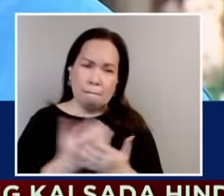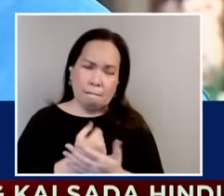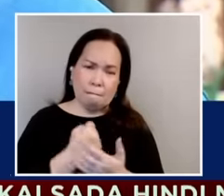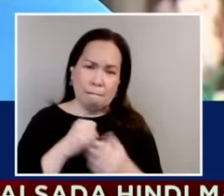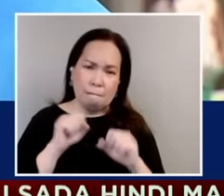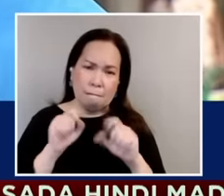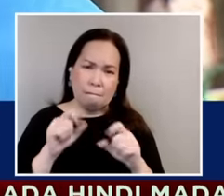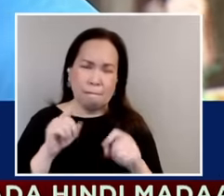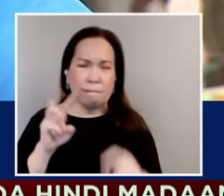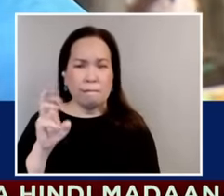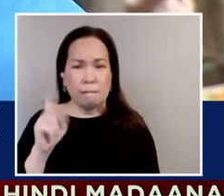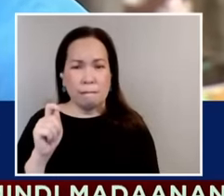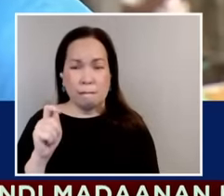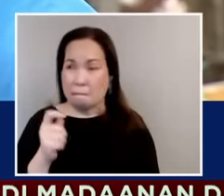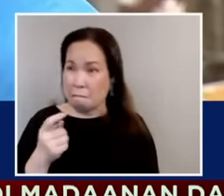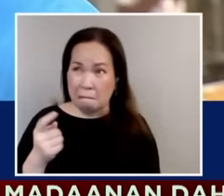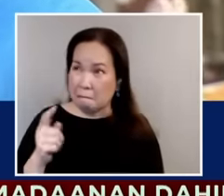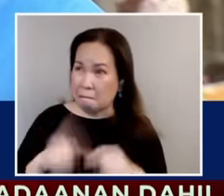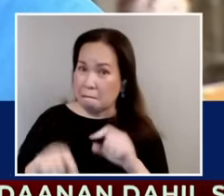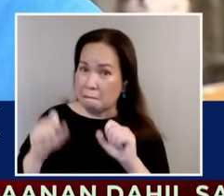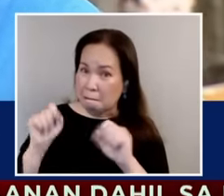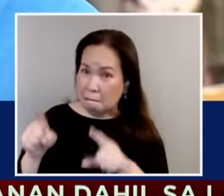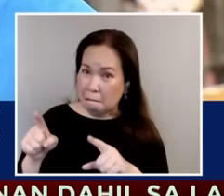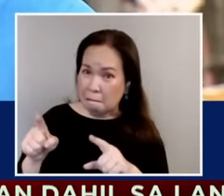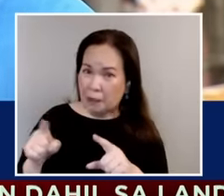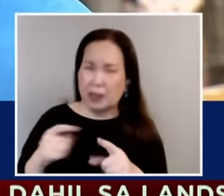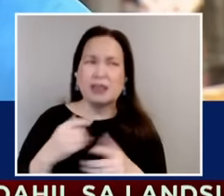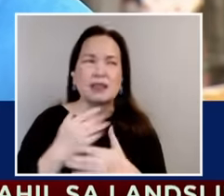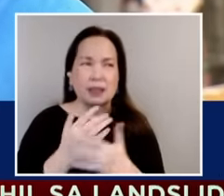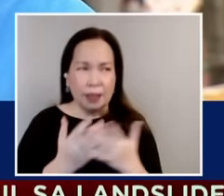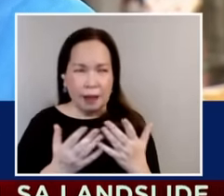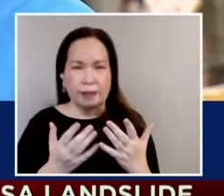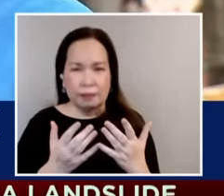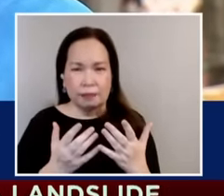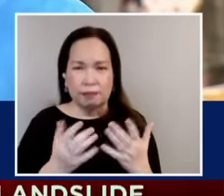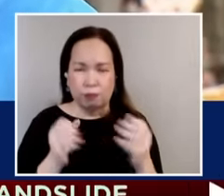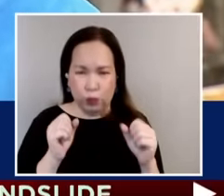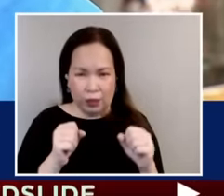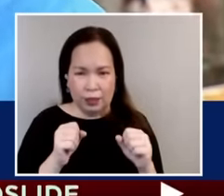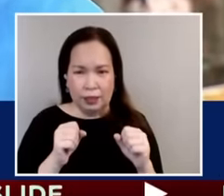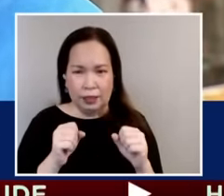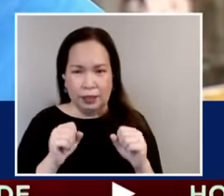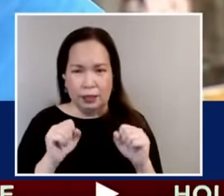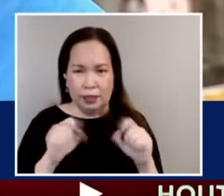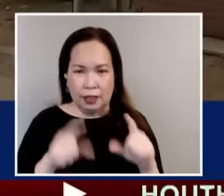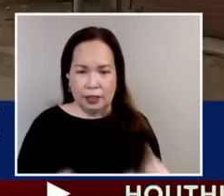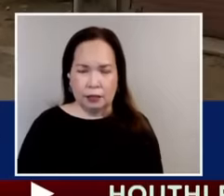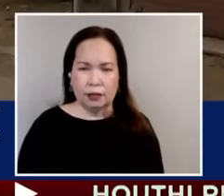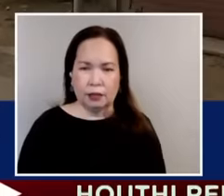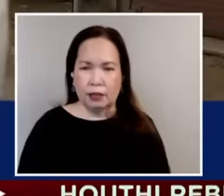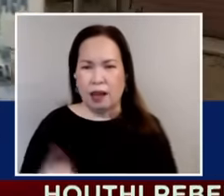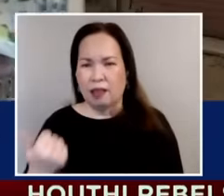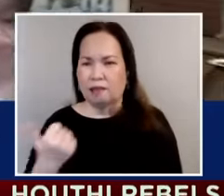Kumaibenta pa po yan, sir? Yung iba, pwede pa. Yung iba naman, siguro ko hindi na.